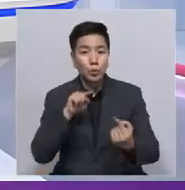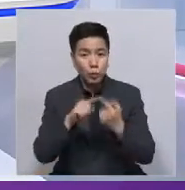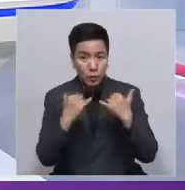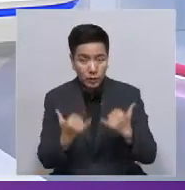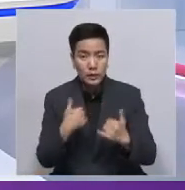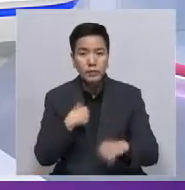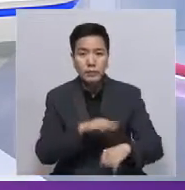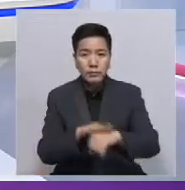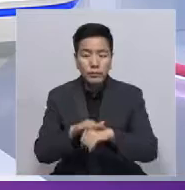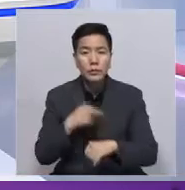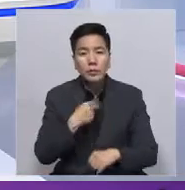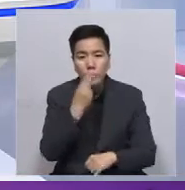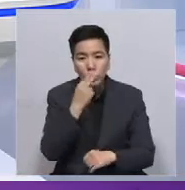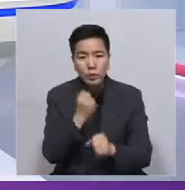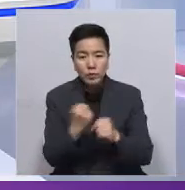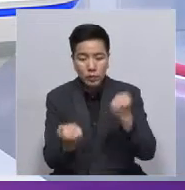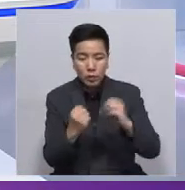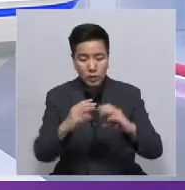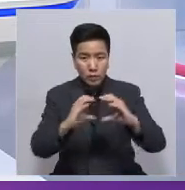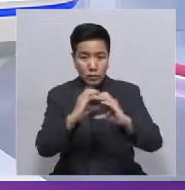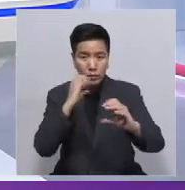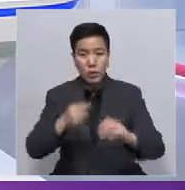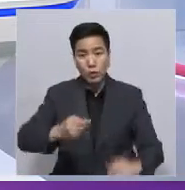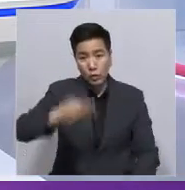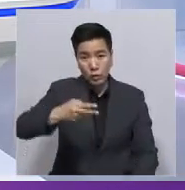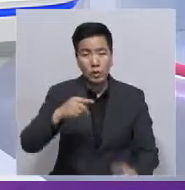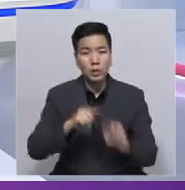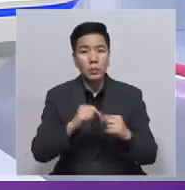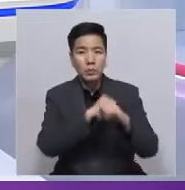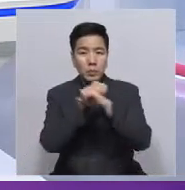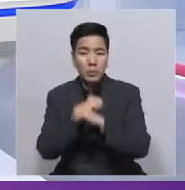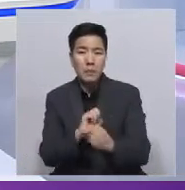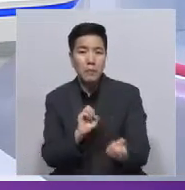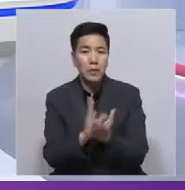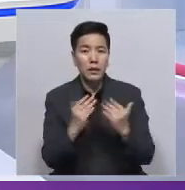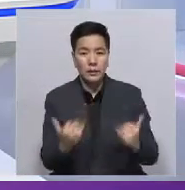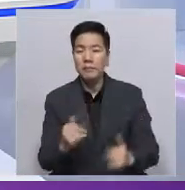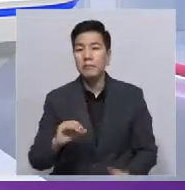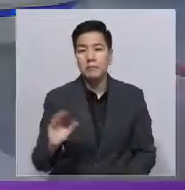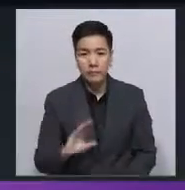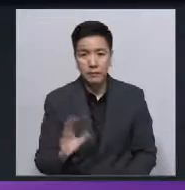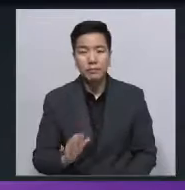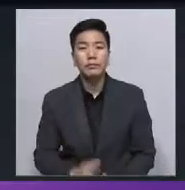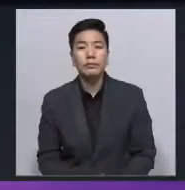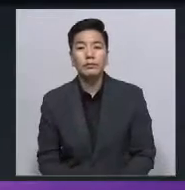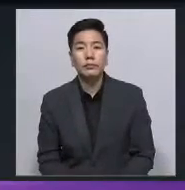ร้อมทั้งมีการกำชับกวดขันรถโดยสาร2 ชั้นนะครับป้องกันไม่ให้เกิดอุบัติเหตุขึ้นอีกครับ